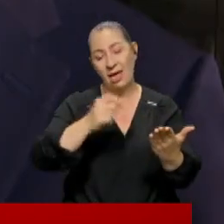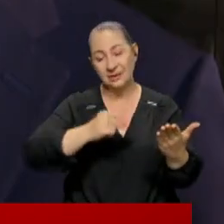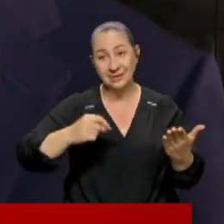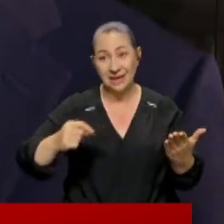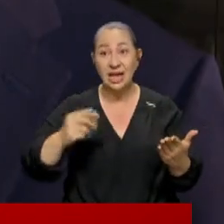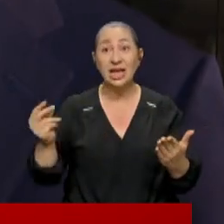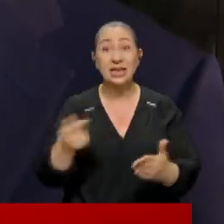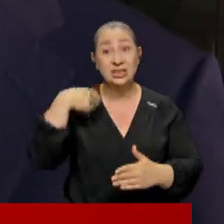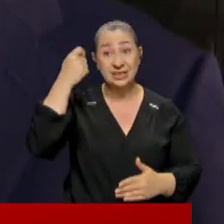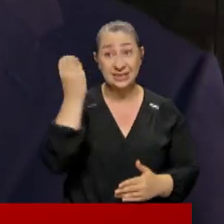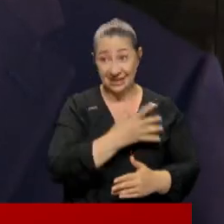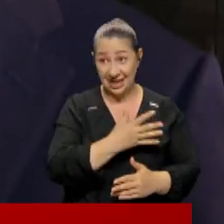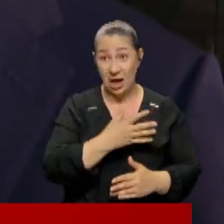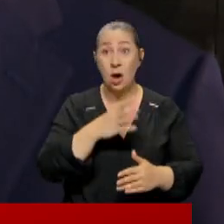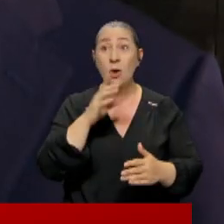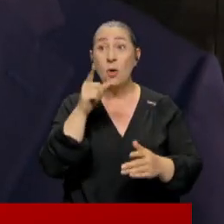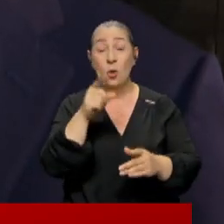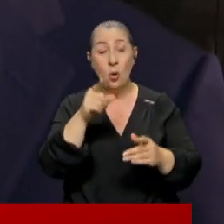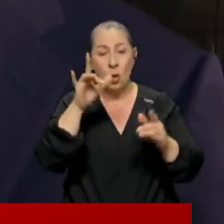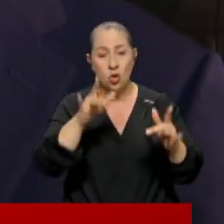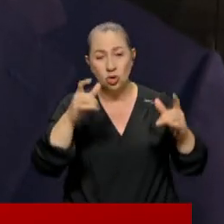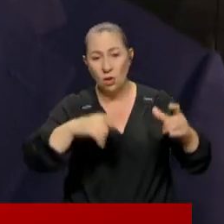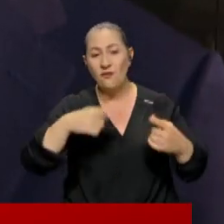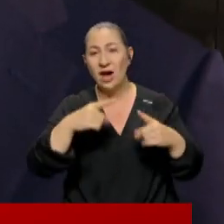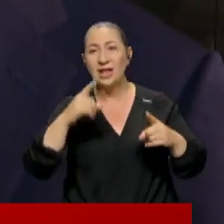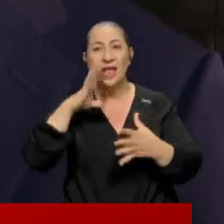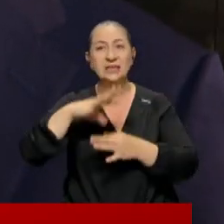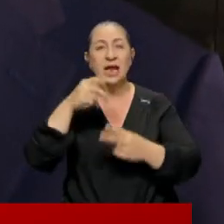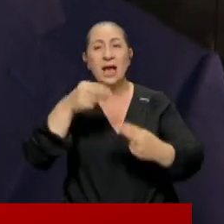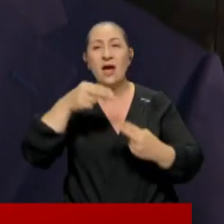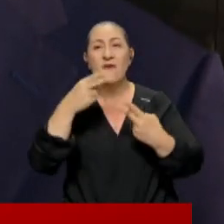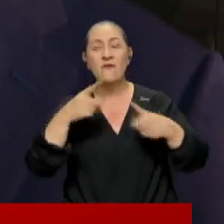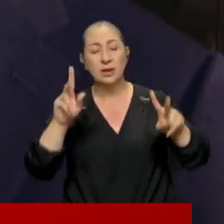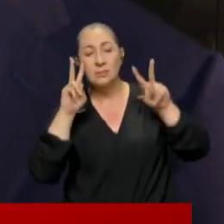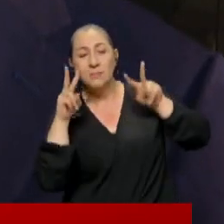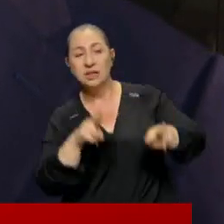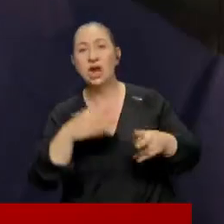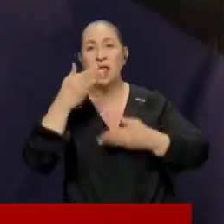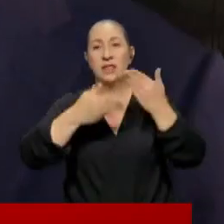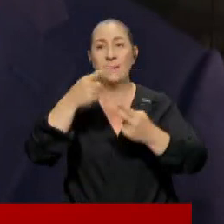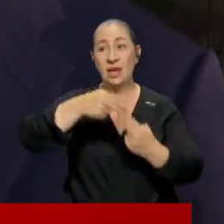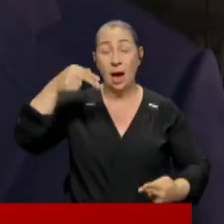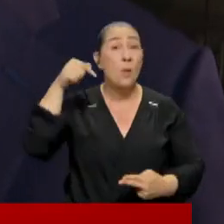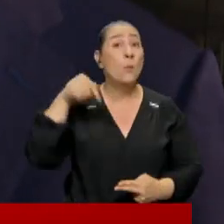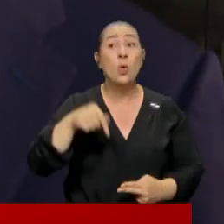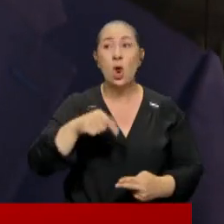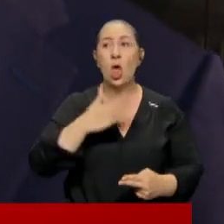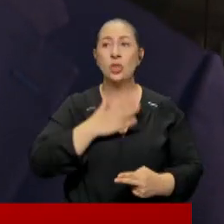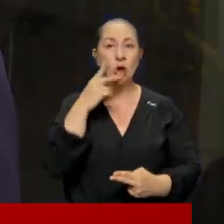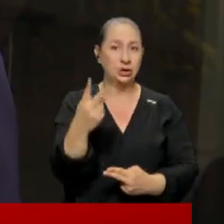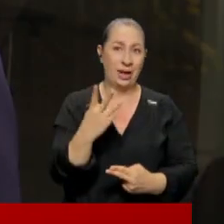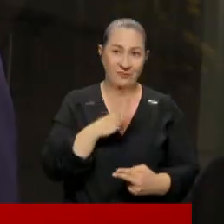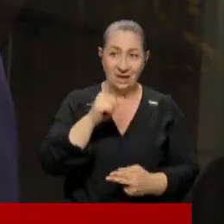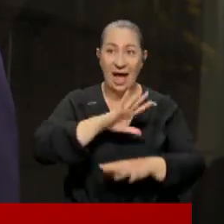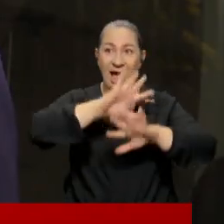aldığı Kaçış dizisi. Ortada onun farklı insan hikayelerini çok farklı bir bakış açısından anlatan bir hikaye. Bugün bir ön gösterimine